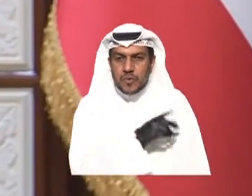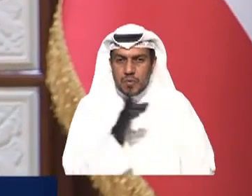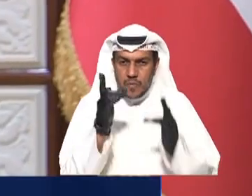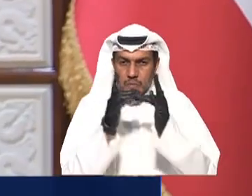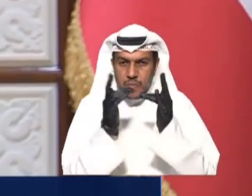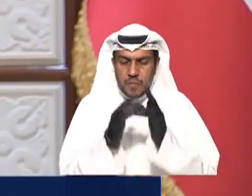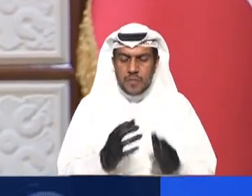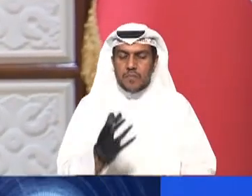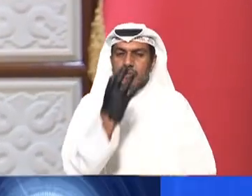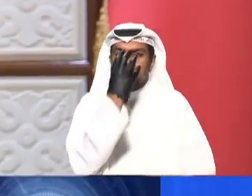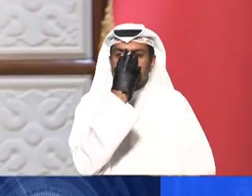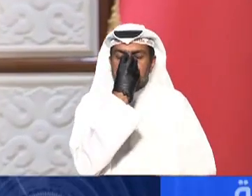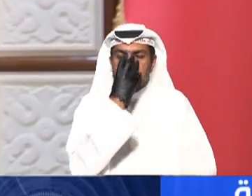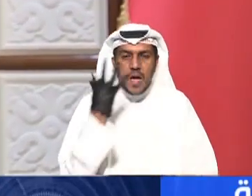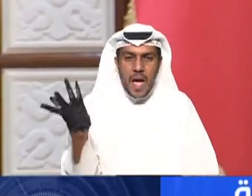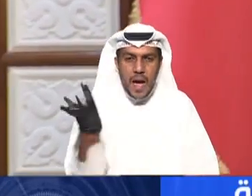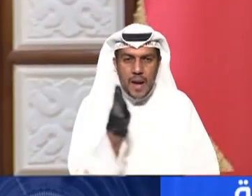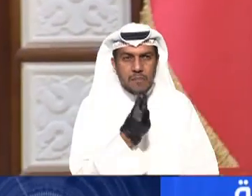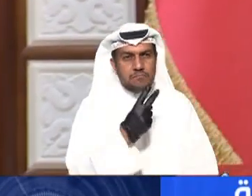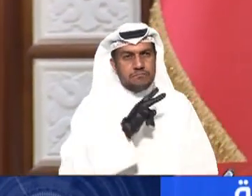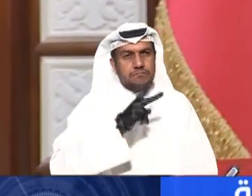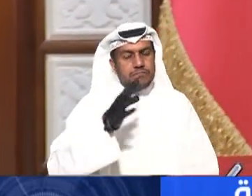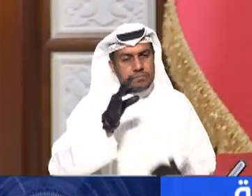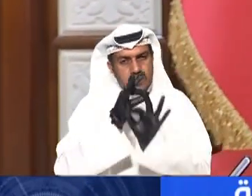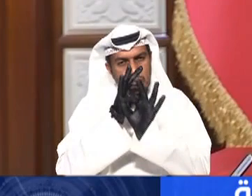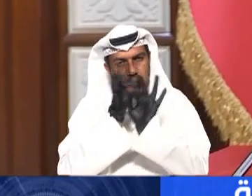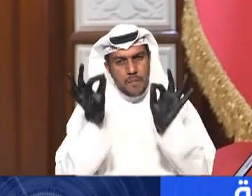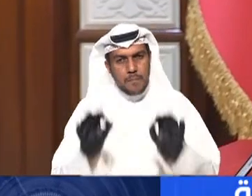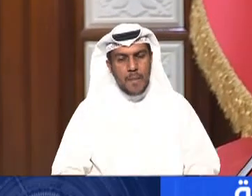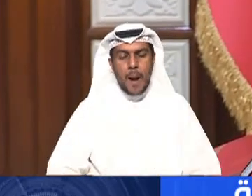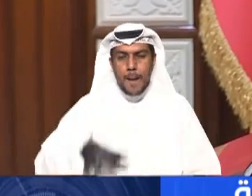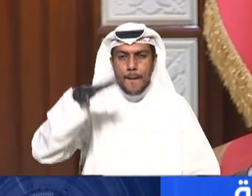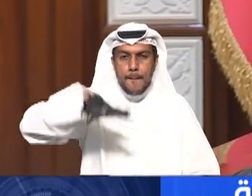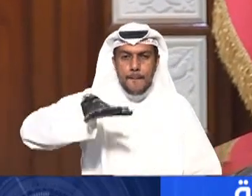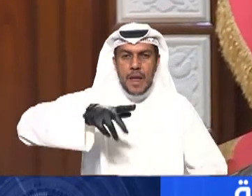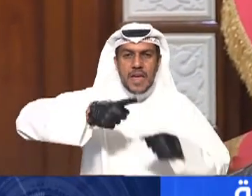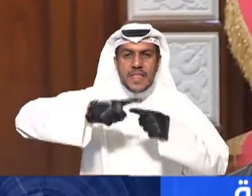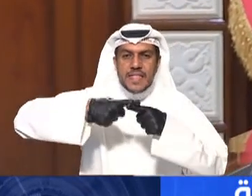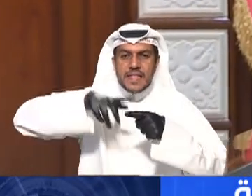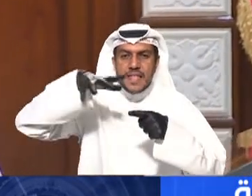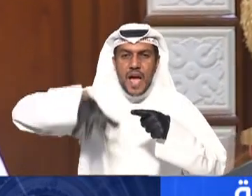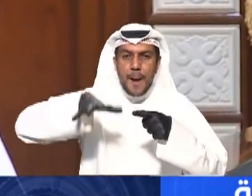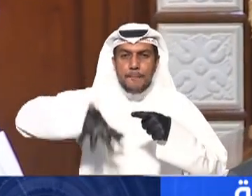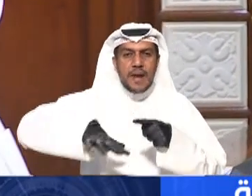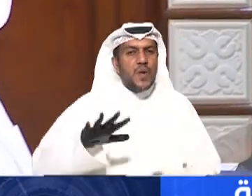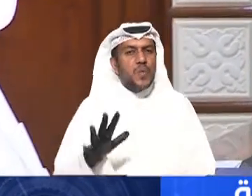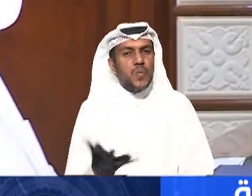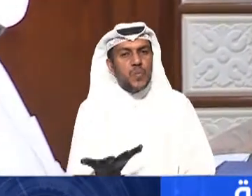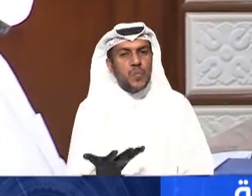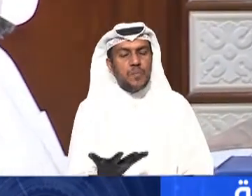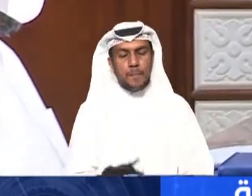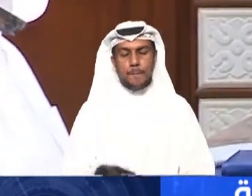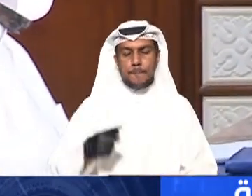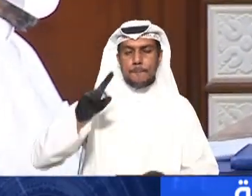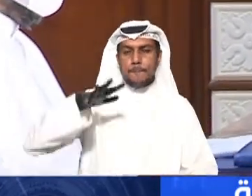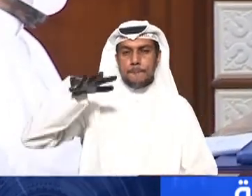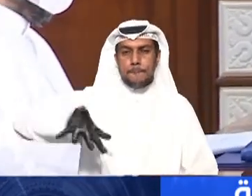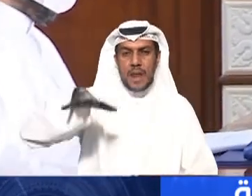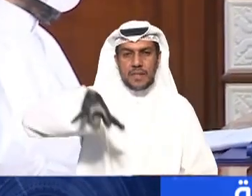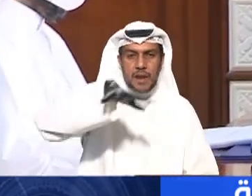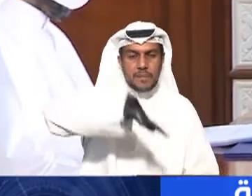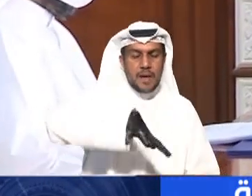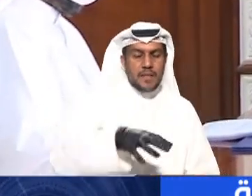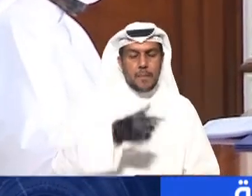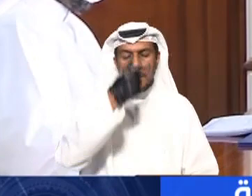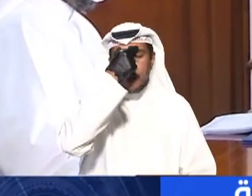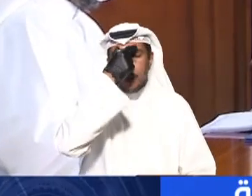العناية المركزة، وعرض توزيع الحالات حسب الجنسية والنطاق الجغرافي. ثم شرح المسؤولون ما تقوم به أجهزة